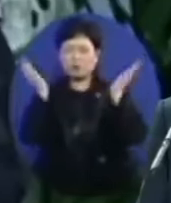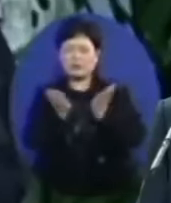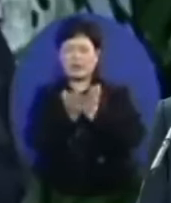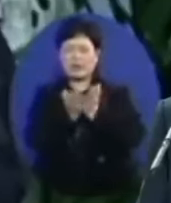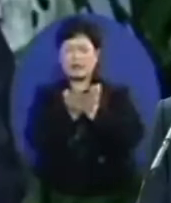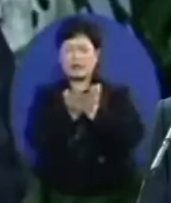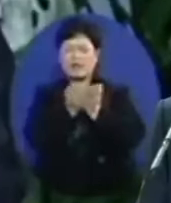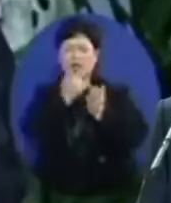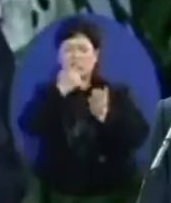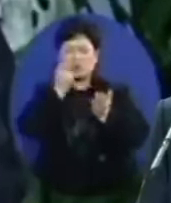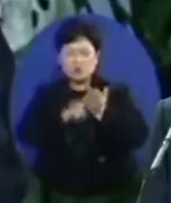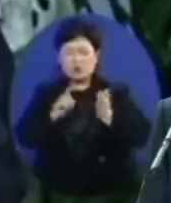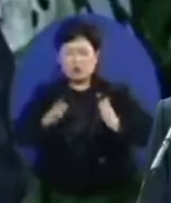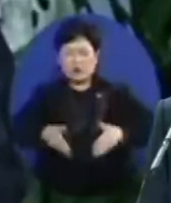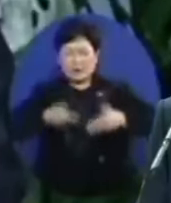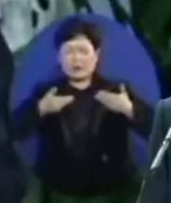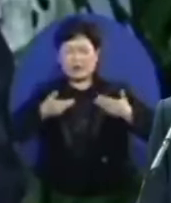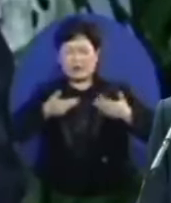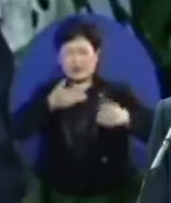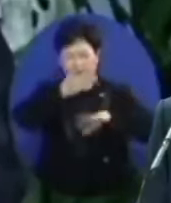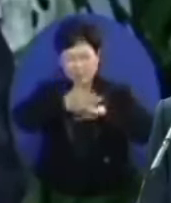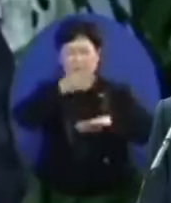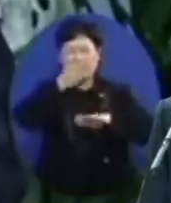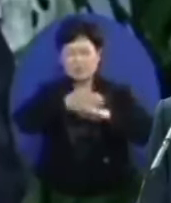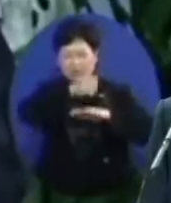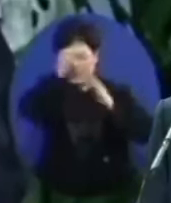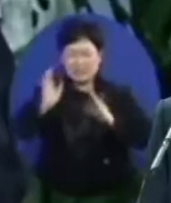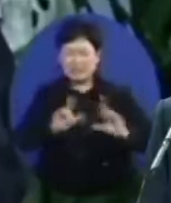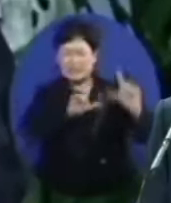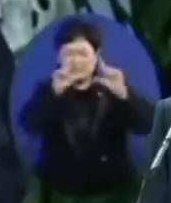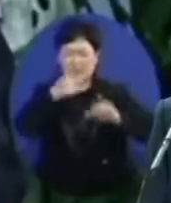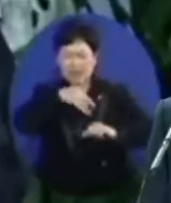다 쉽고 가볍게 감사하게 인생을 살아가게 도와주시옵소서.